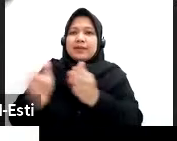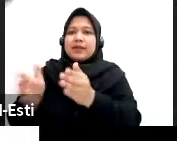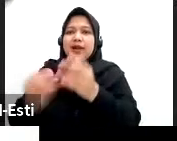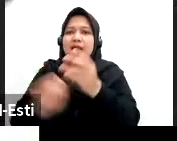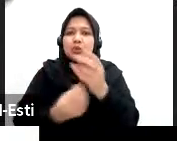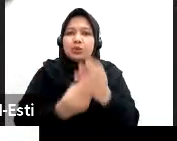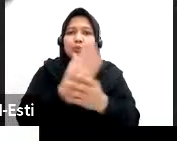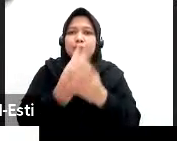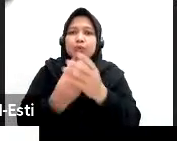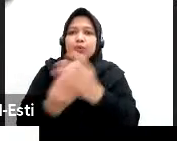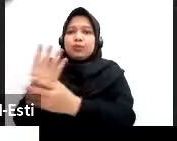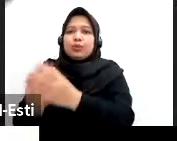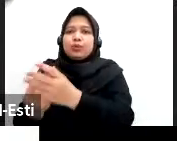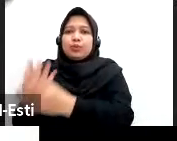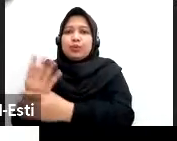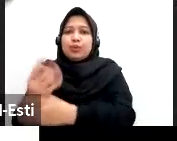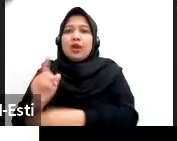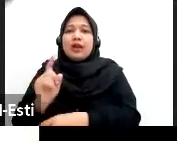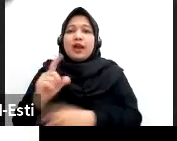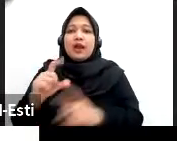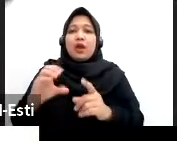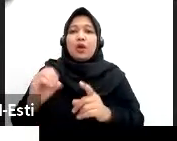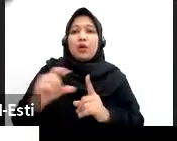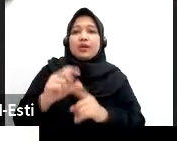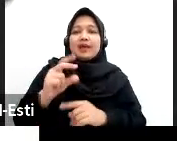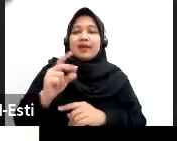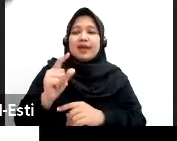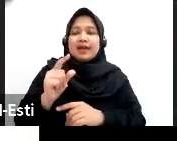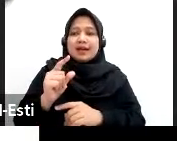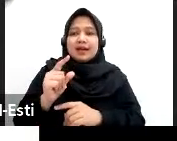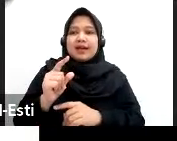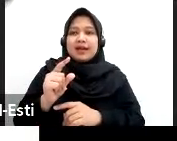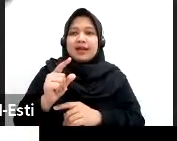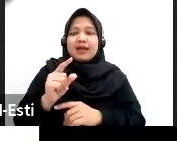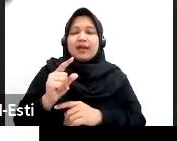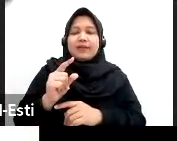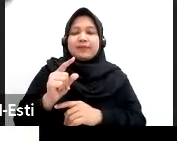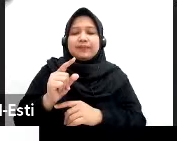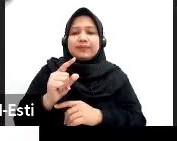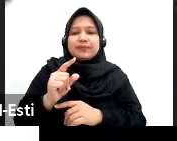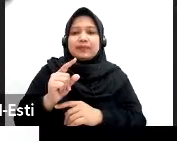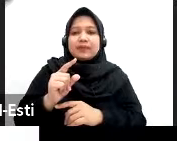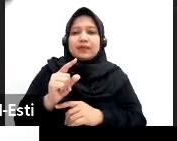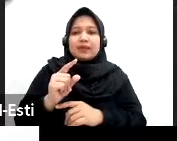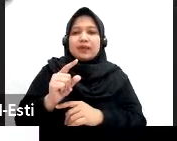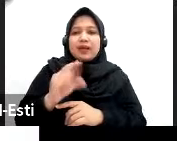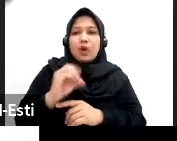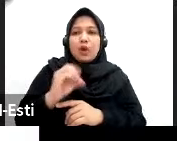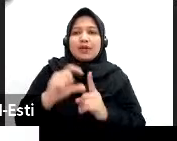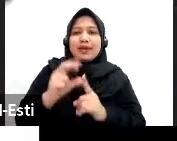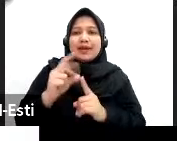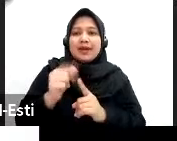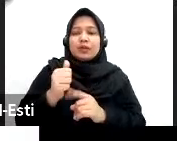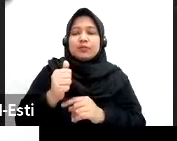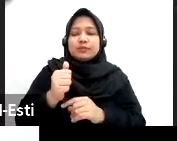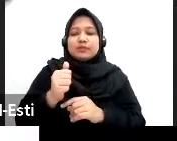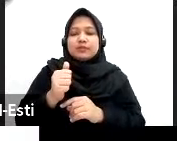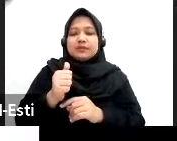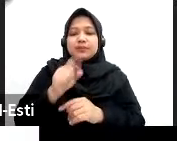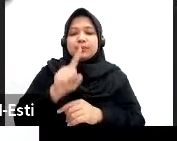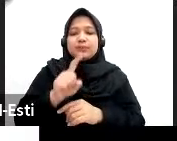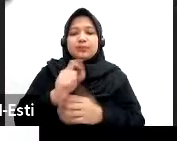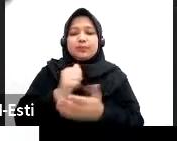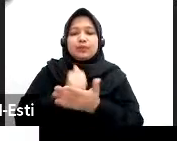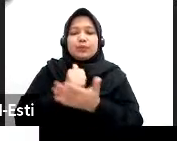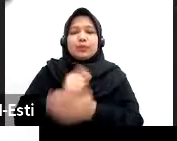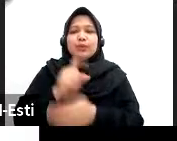percaya apabila order ini adopsinya akan lebih Apa namanya kalau ternyata dibutuhkan juga